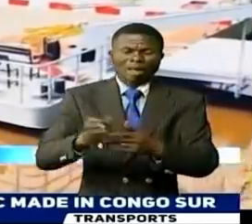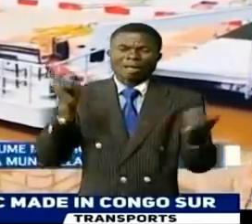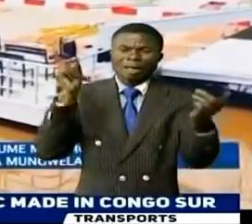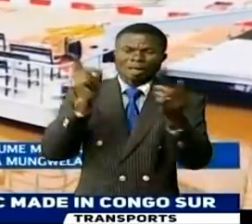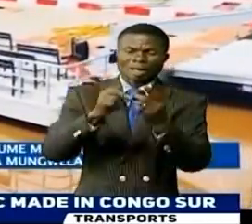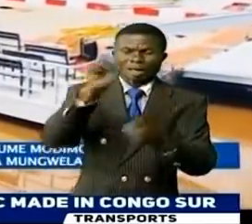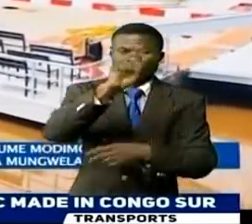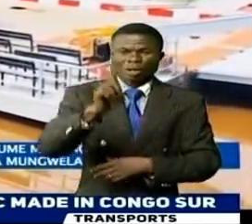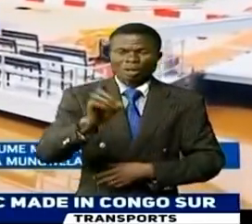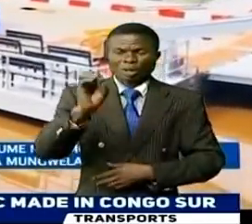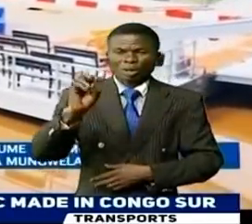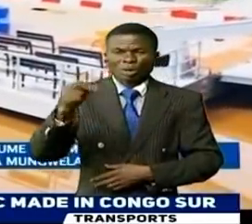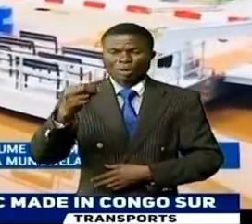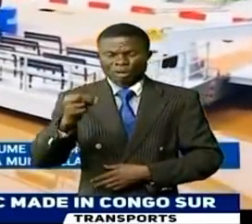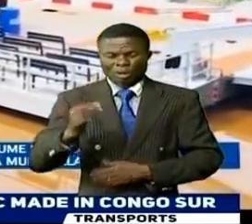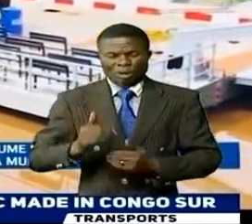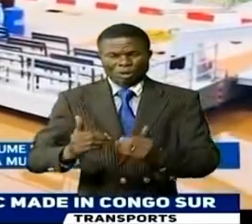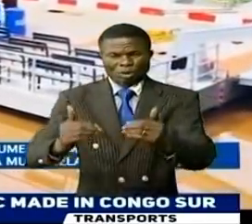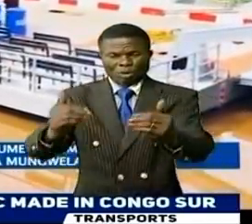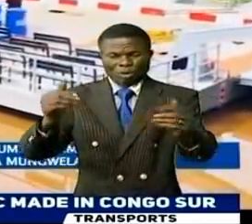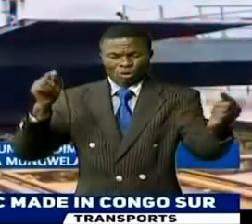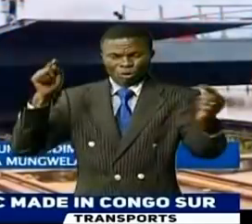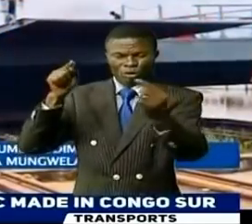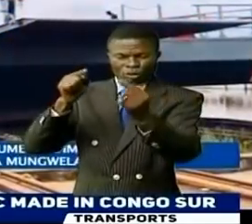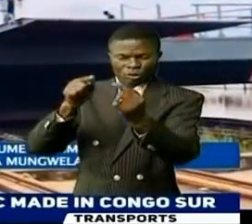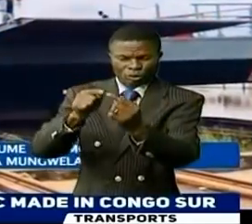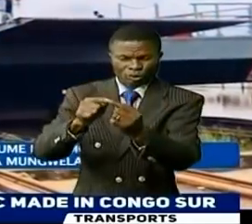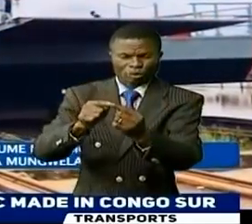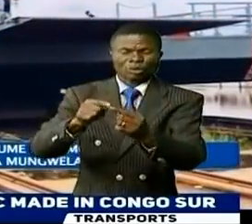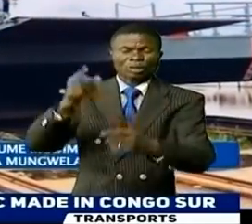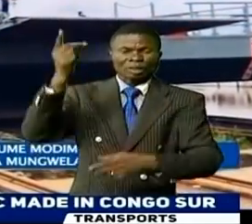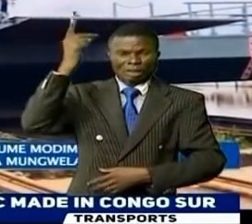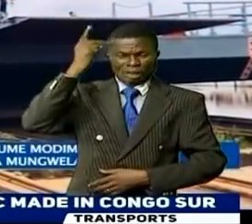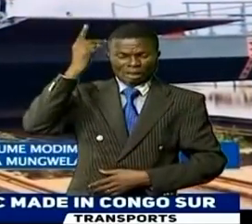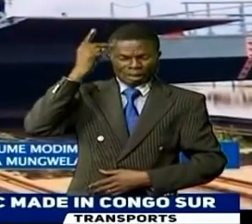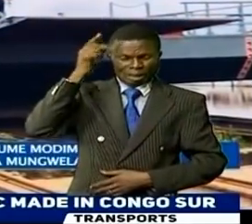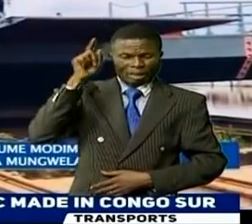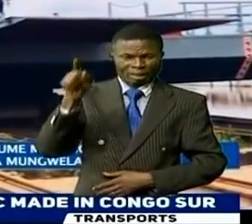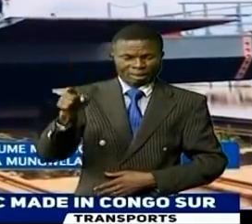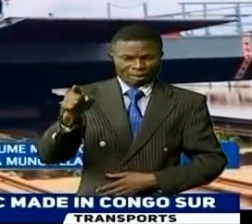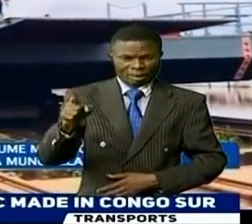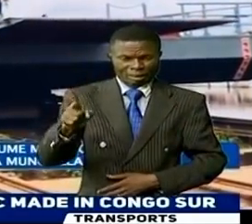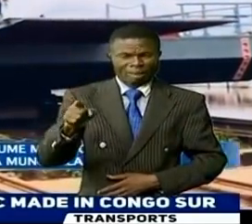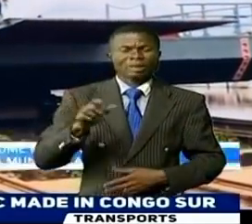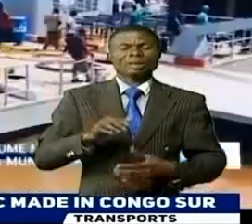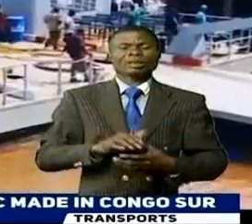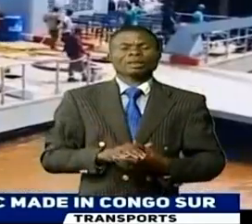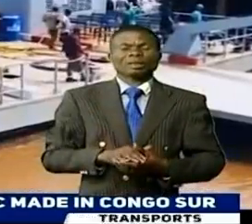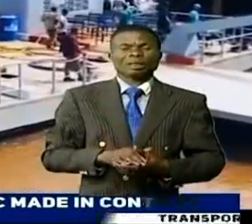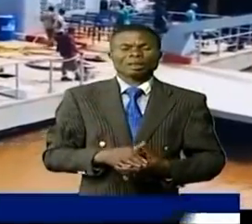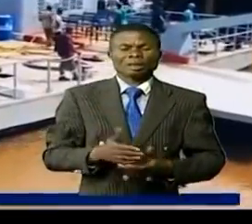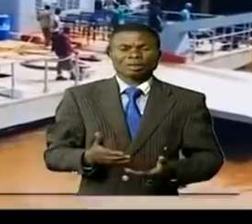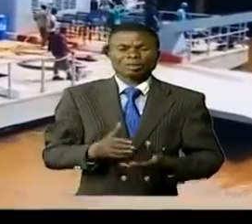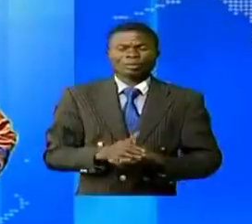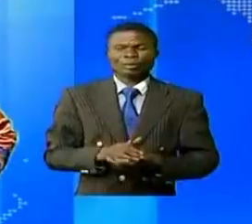Zongo, puis emprunter la route Zongo-Libenge-Gemena-Akula et atteindre ainsi